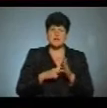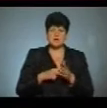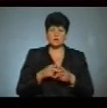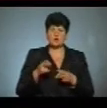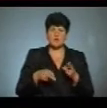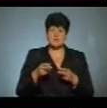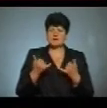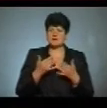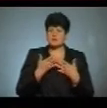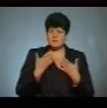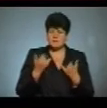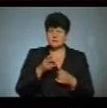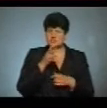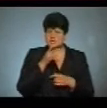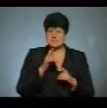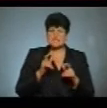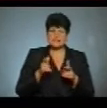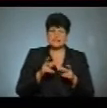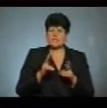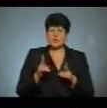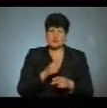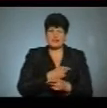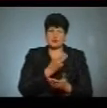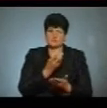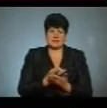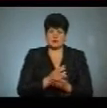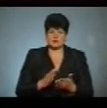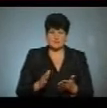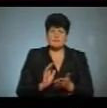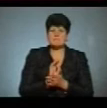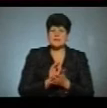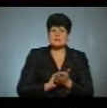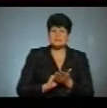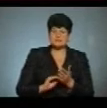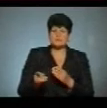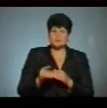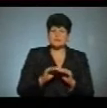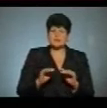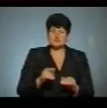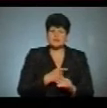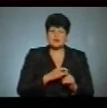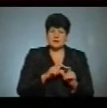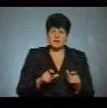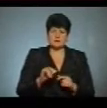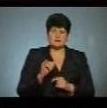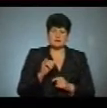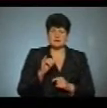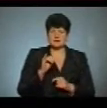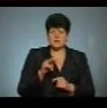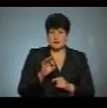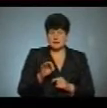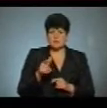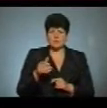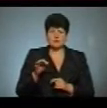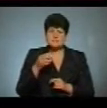наразі немає, оскільки за час карантину нікого не госпіталізували. Прес-секретарка Тернопільської дитячої лікарні Олена Года повідомила, що наказу